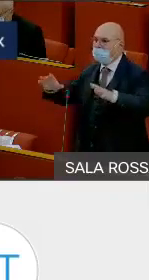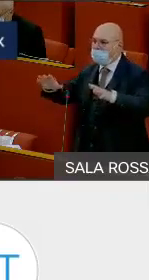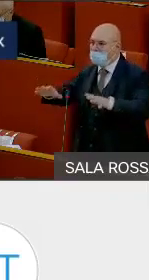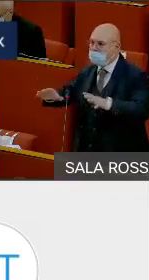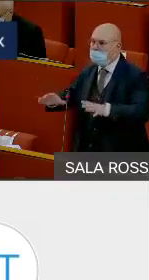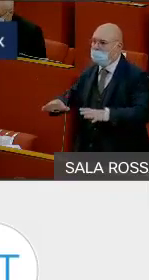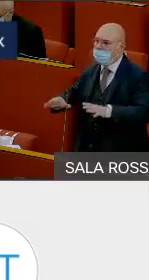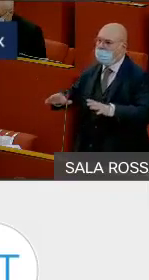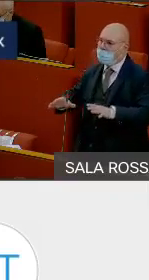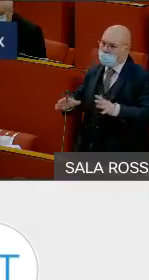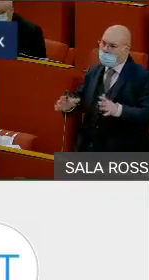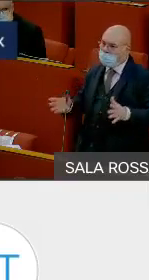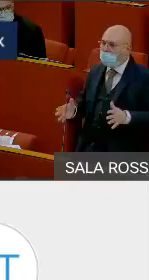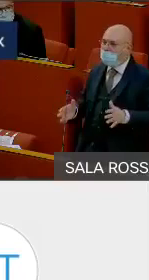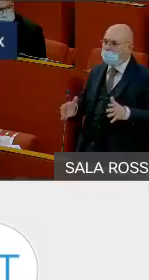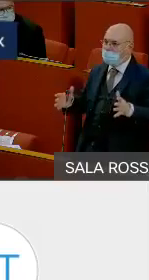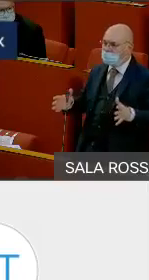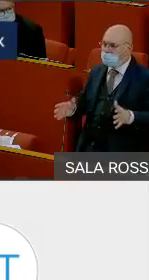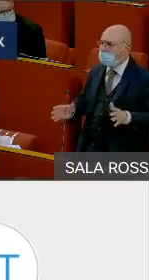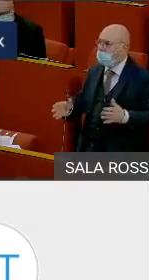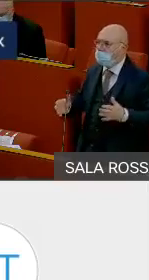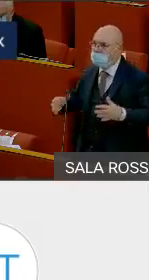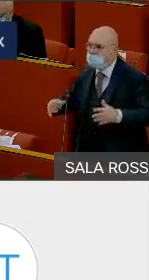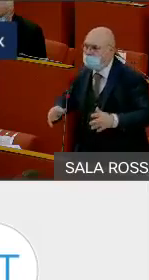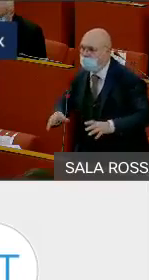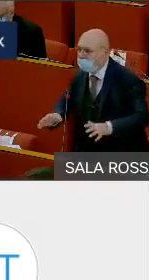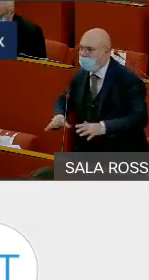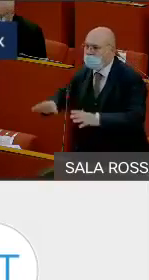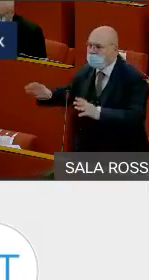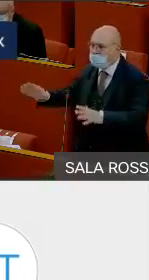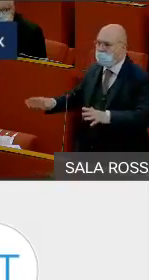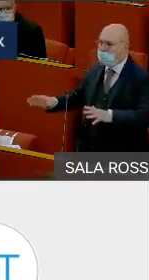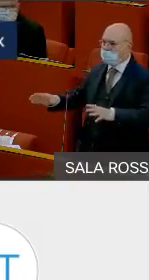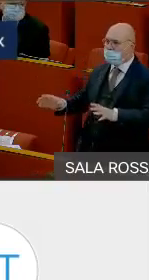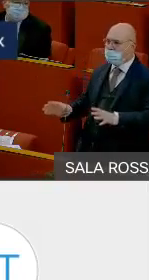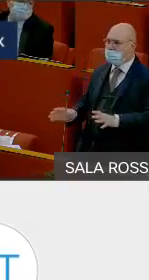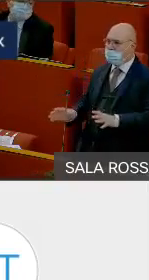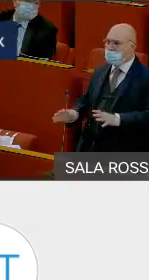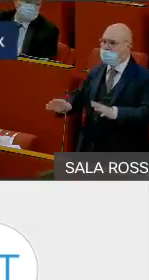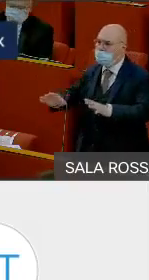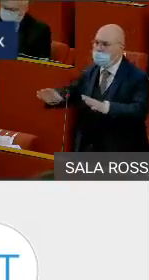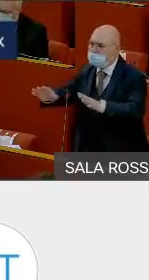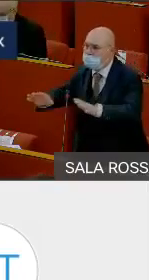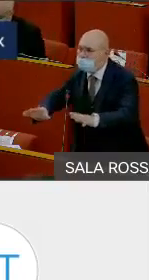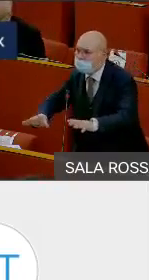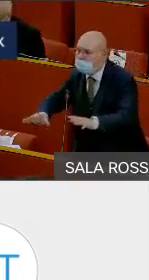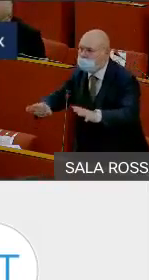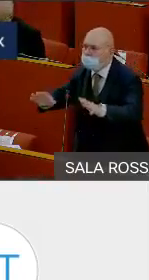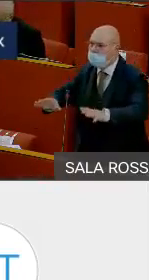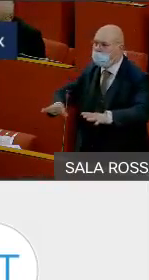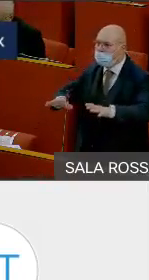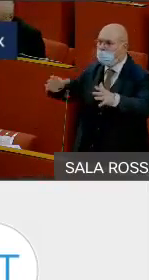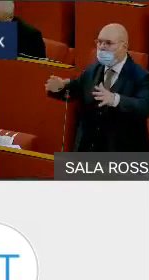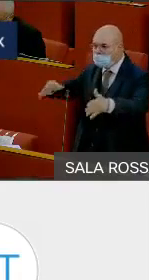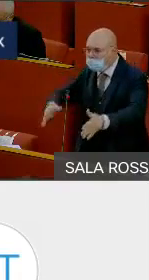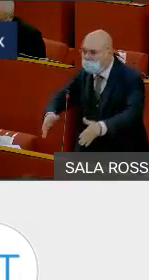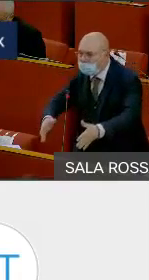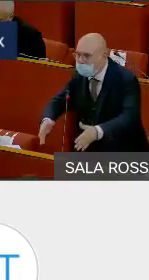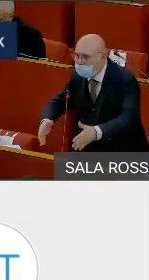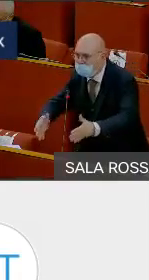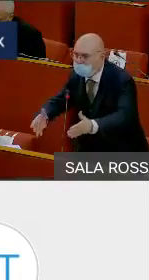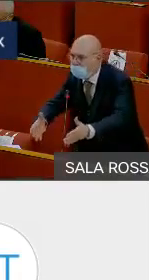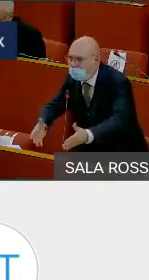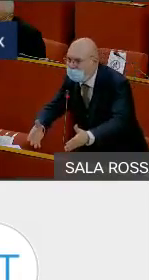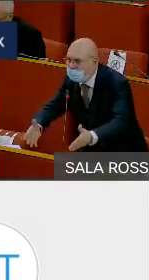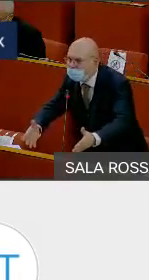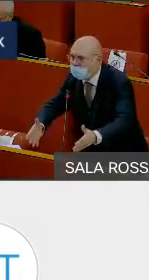dentro al piano al piano prodotto non è un pericoloso bolscevico ma dal presidente toti nel 2021